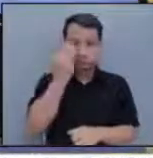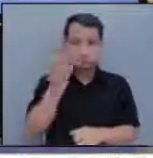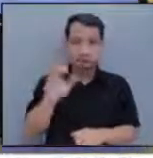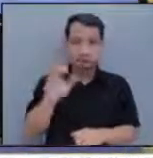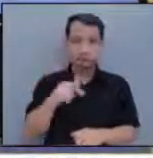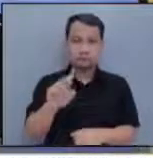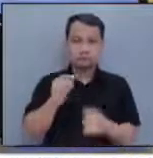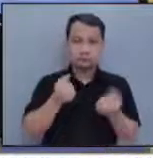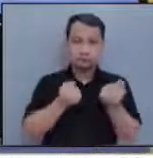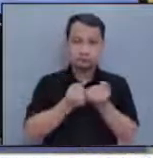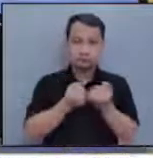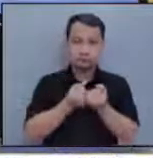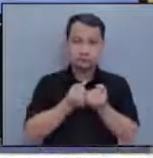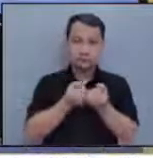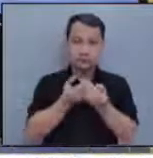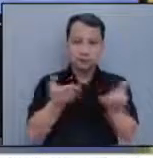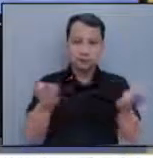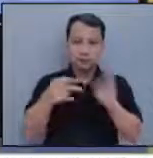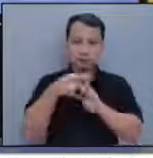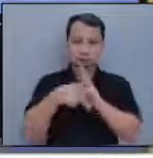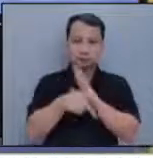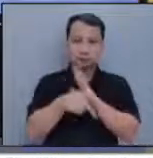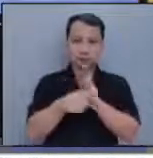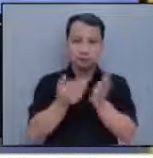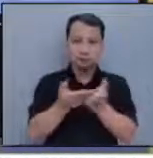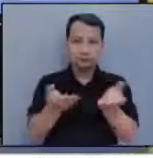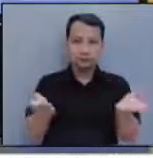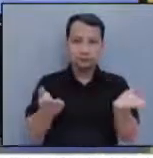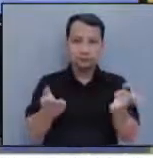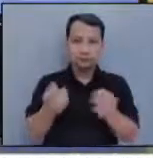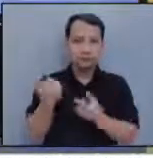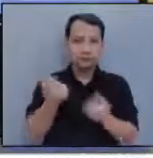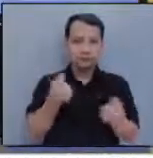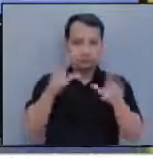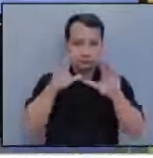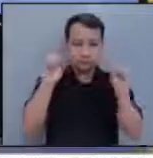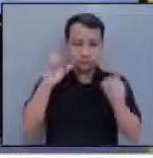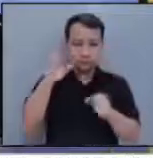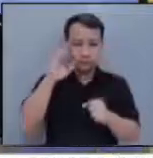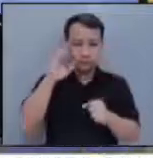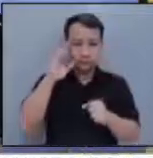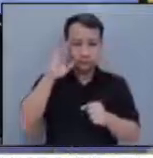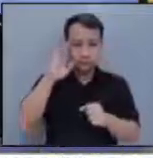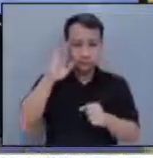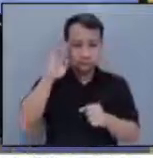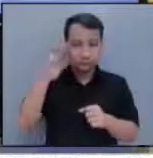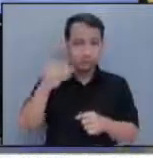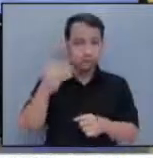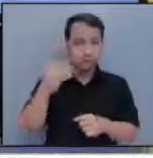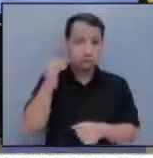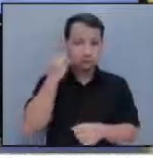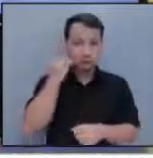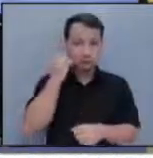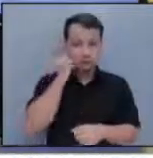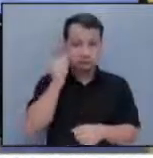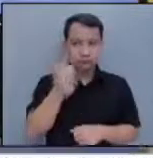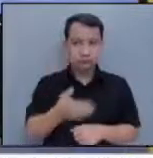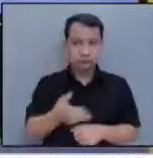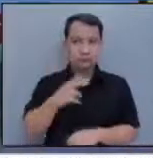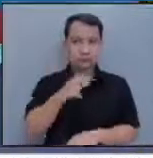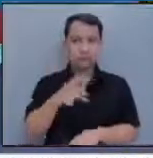suporta sa mga pulisiyang ipinatutupad o patutupad ni Pangulong Marcos Jr. Si John Aroa sa detalye, Rise and Shine,